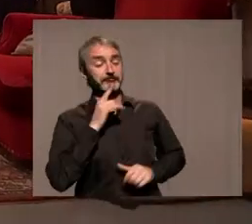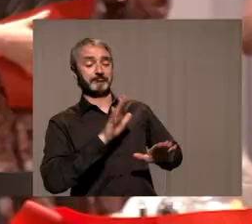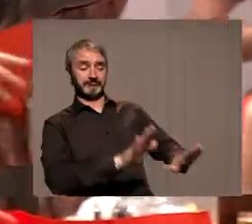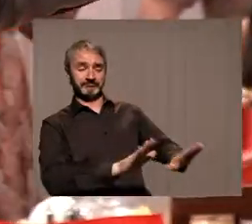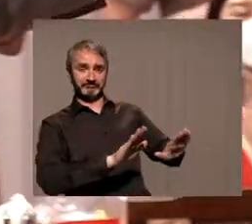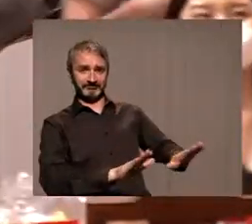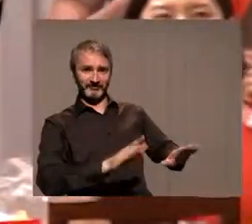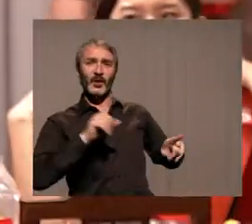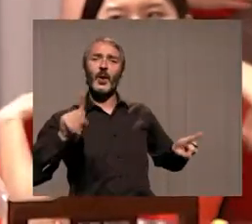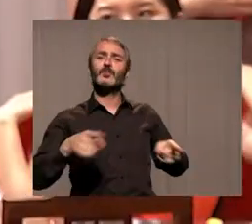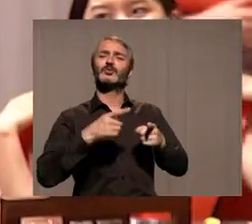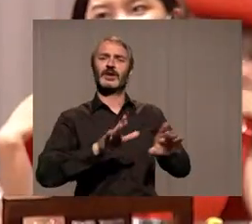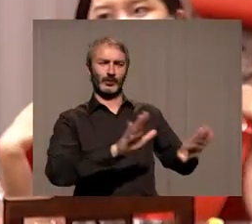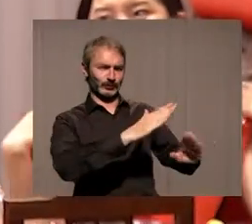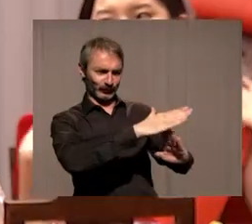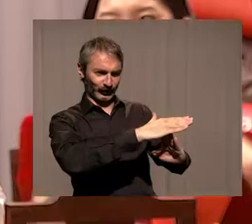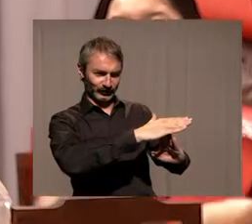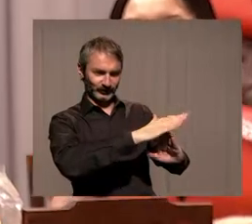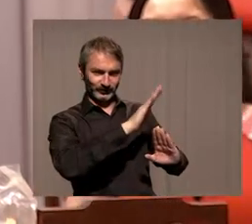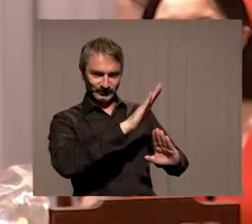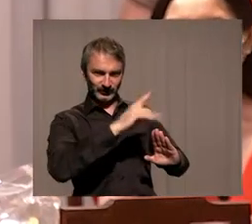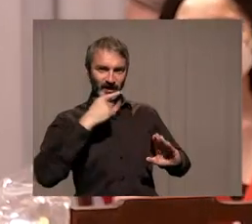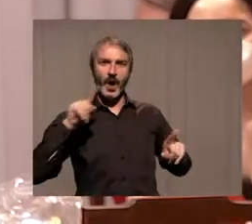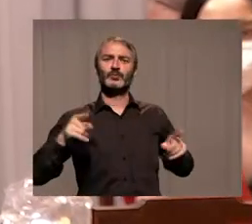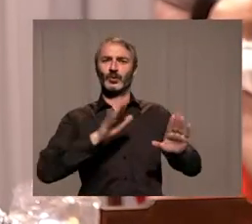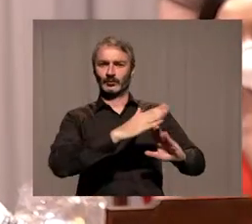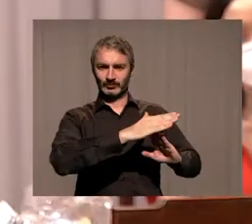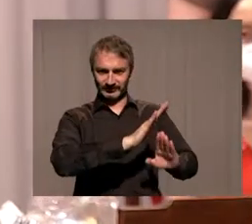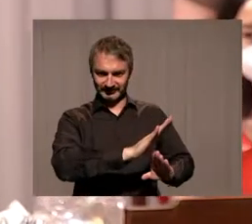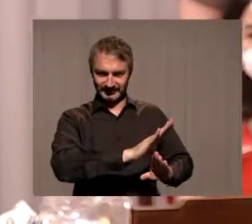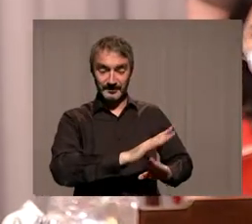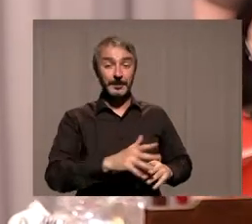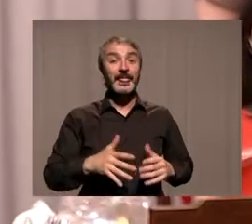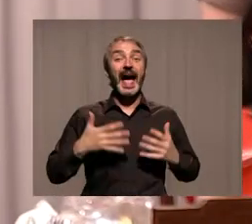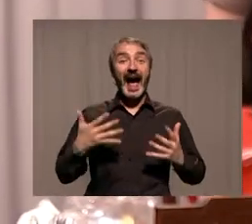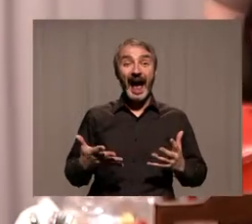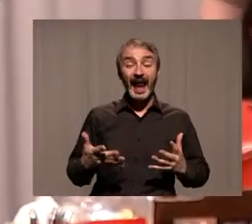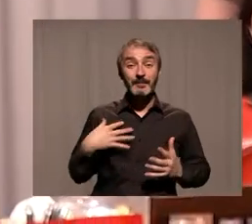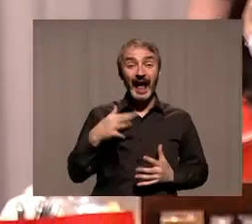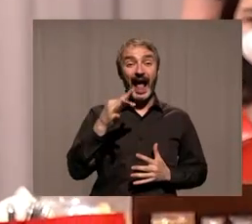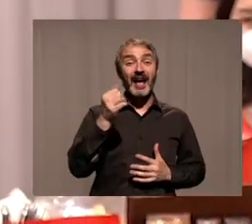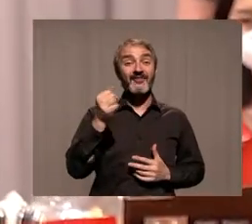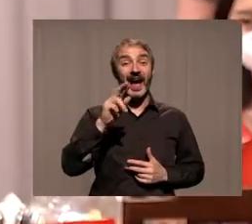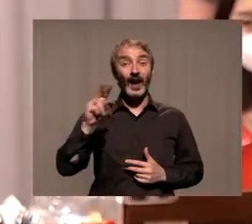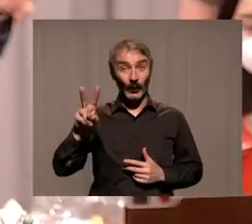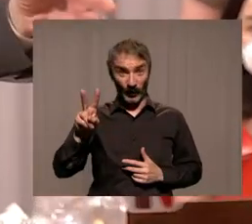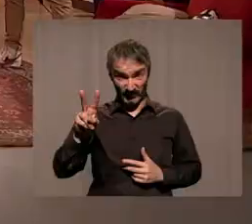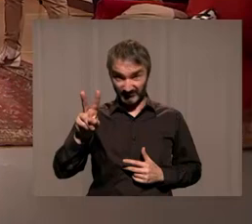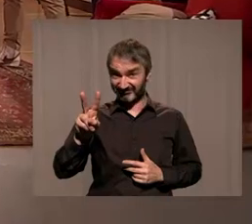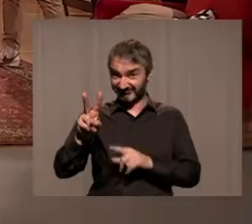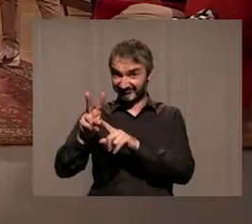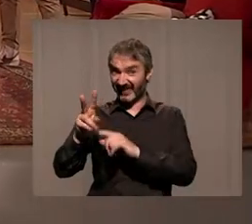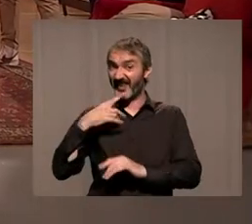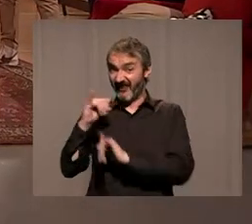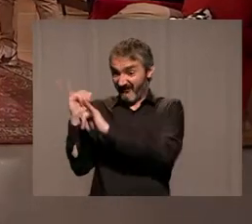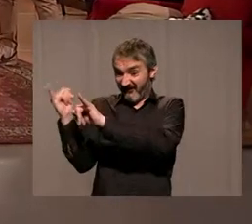Un moment. Músics, sisplau, que no se'ns descontroli ara mateix això, perquè és entrar al Farro i, com el seu nom indica,